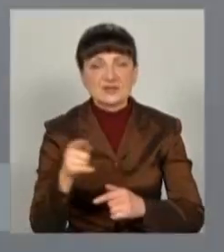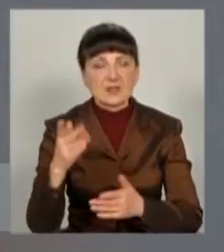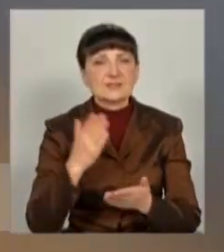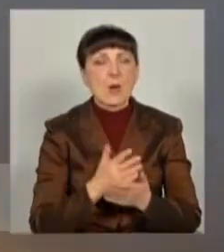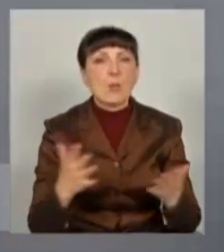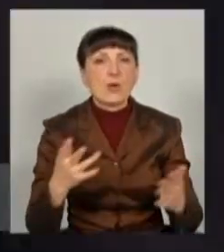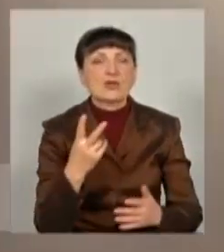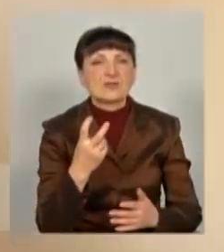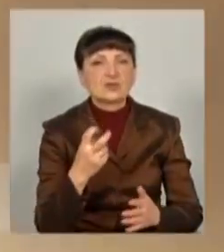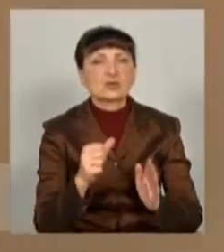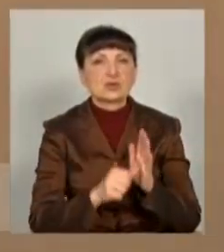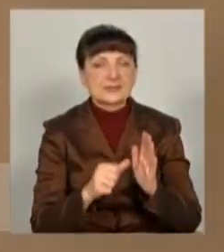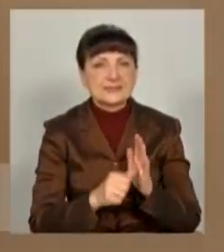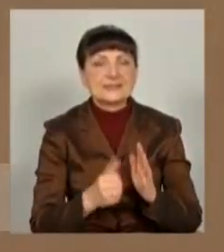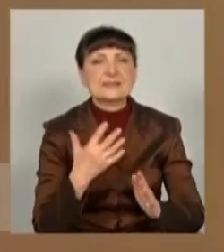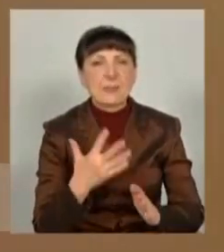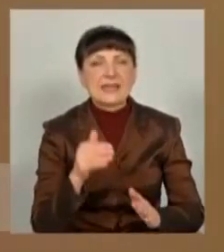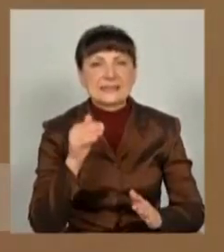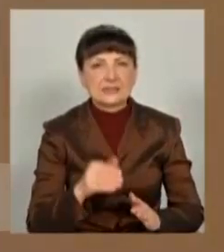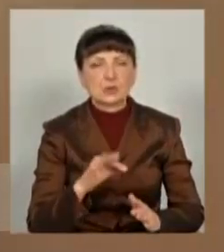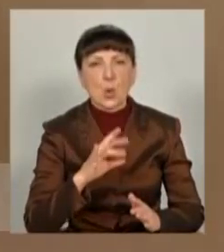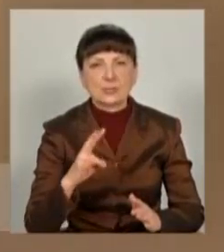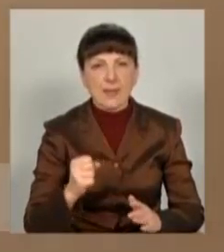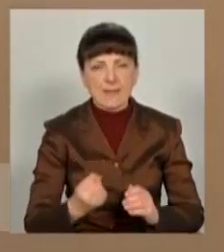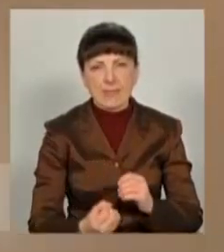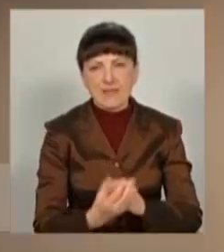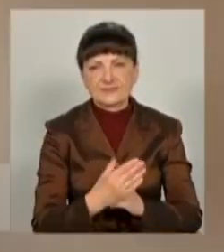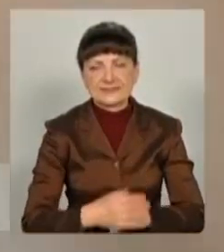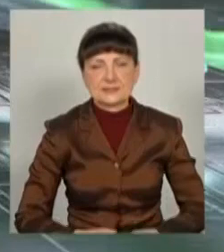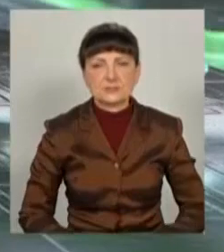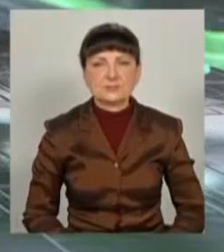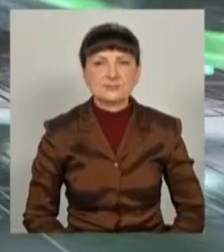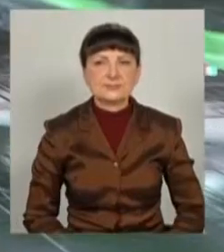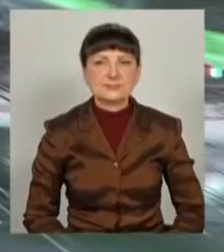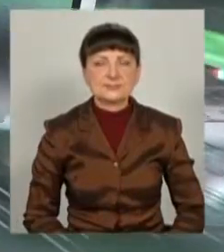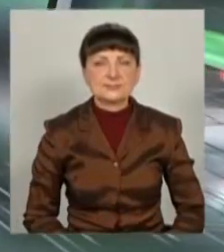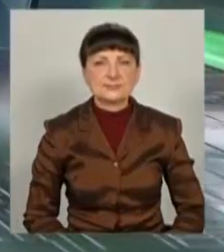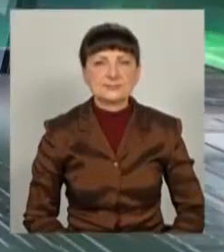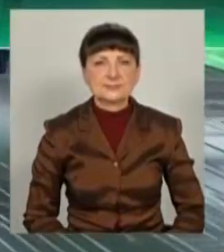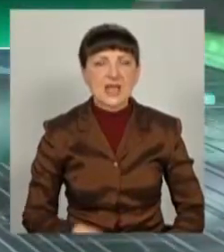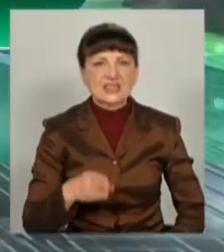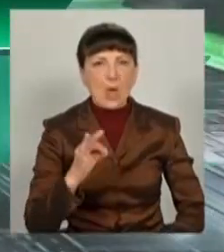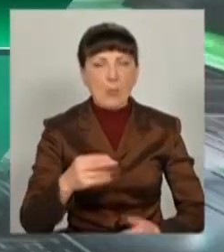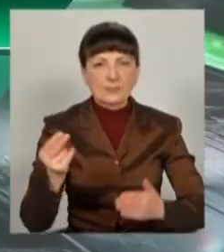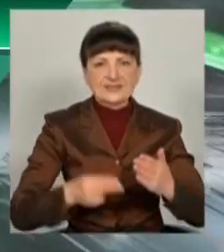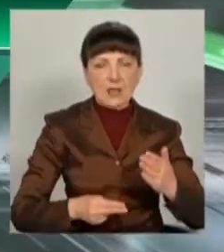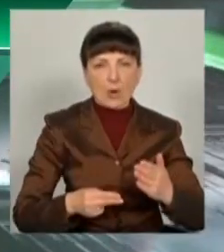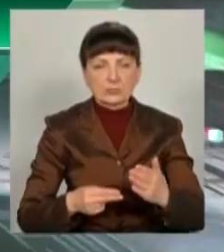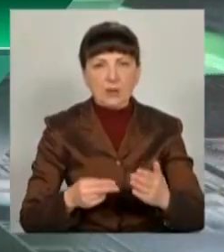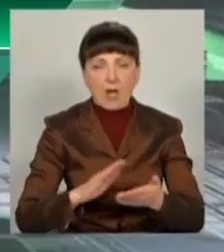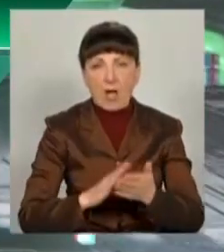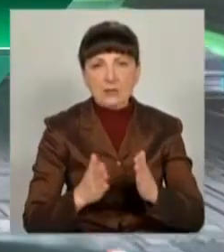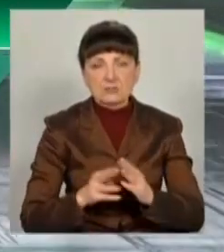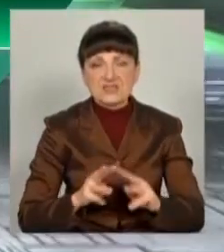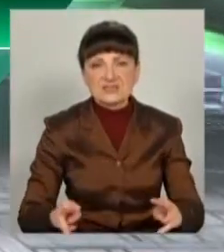содержится более 265 тысяч тонн нефти министр кто подписала контракт с Министерством